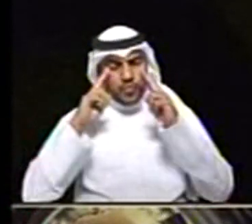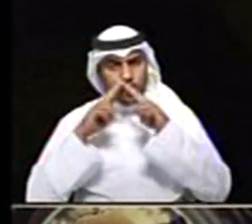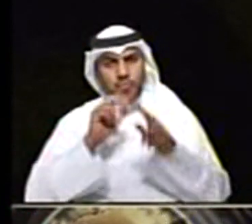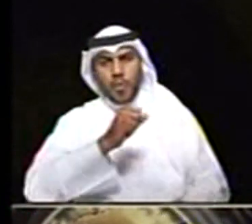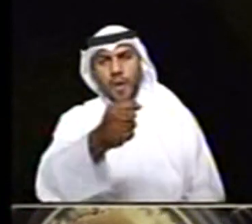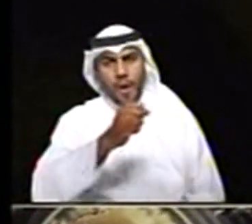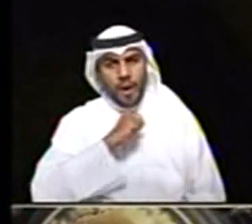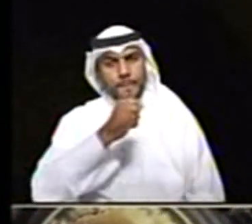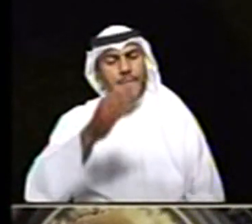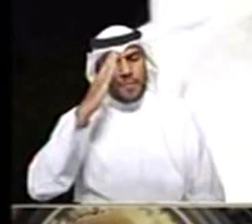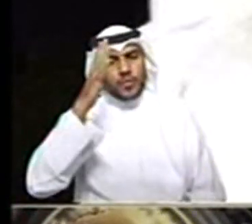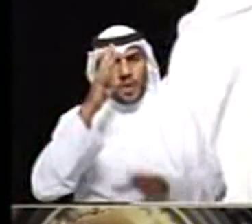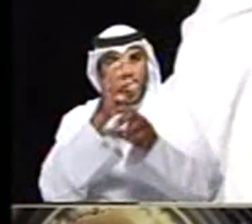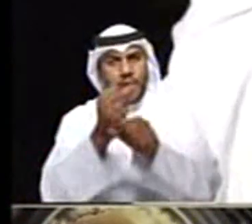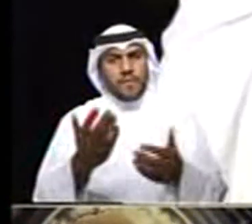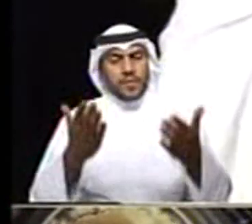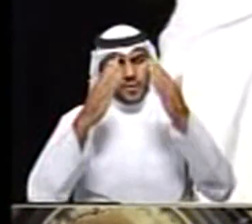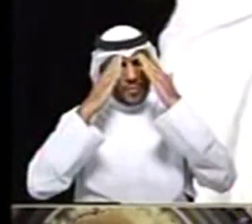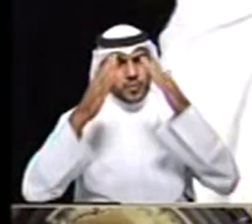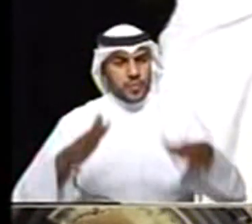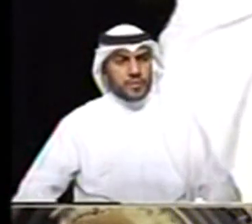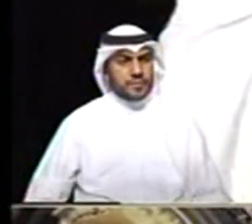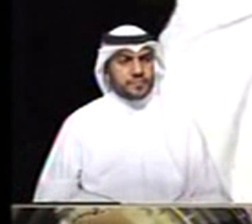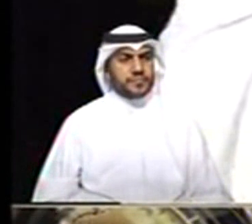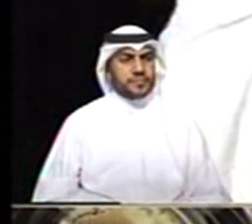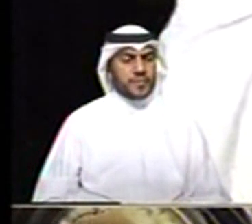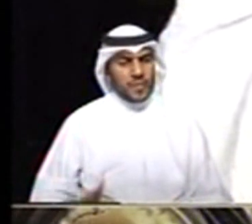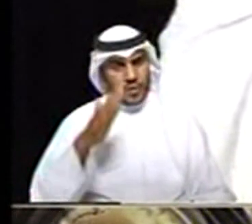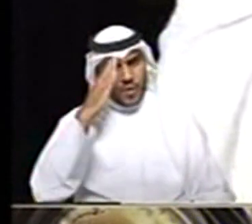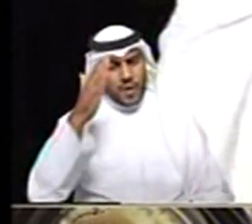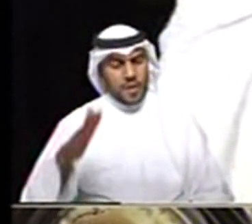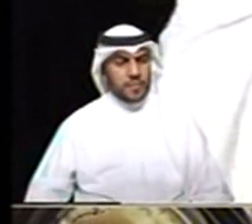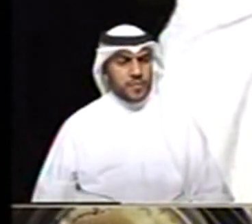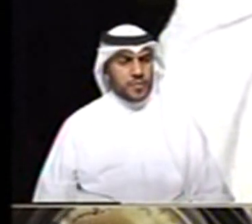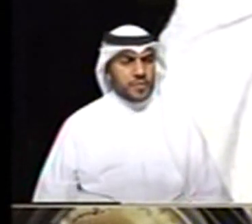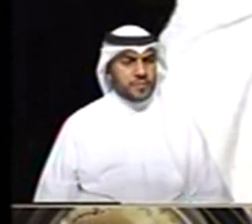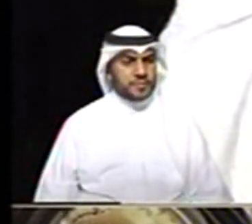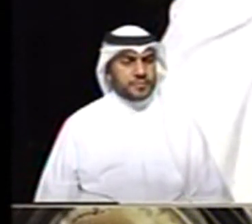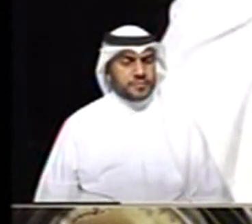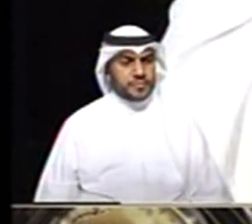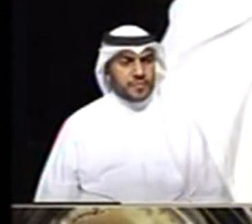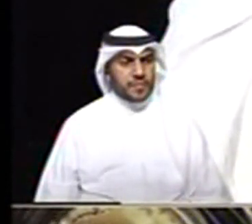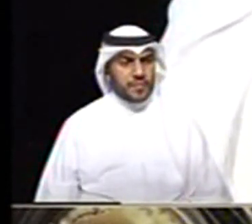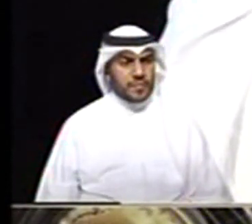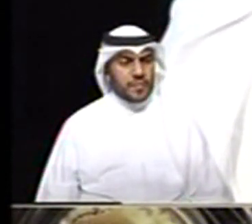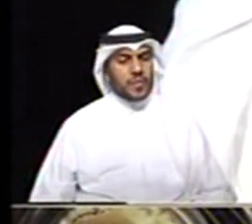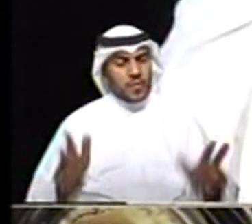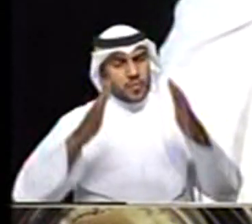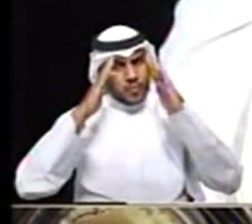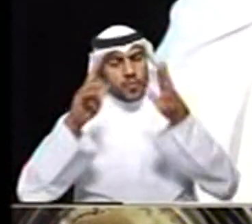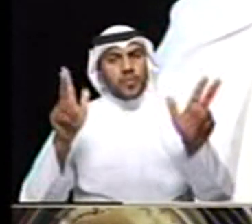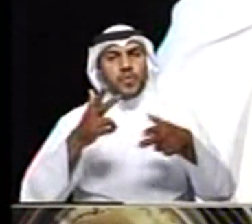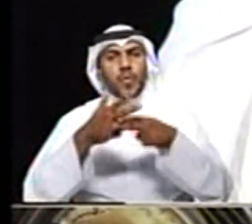وأيضا الله يوفقكم ومشكورين على جهودكم. أهلا وسهلا، ونشكر جهود الكويت والتغطية الإعلامية